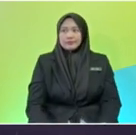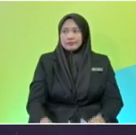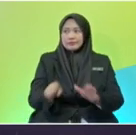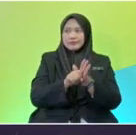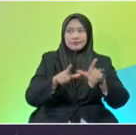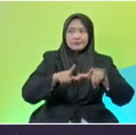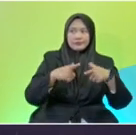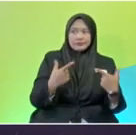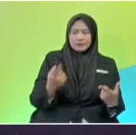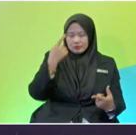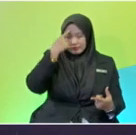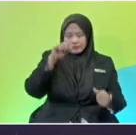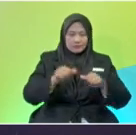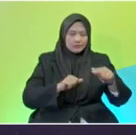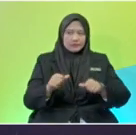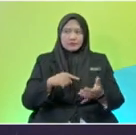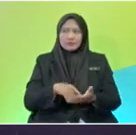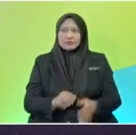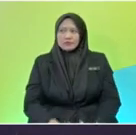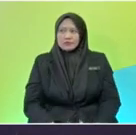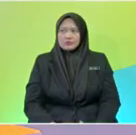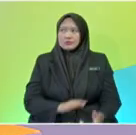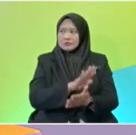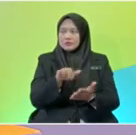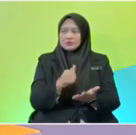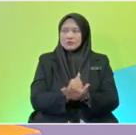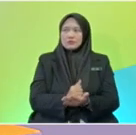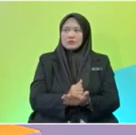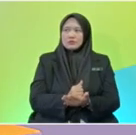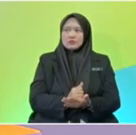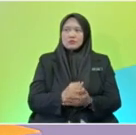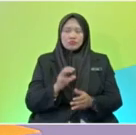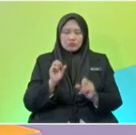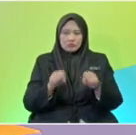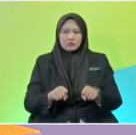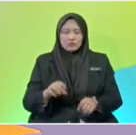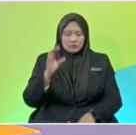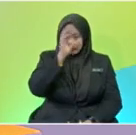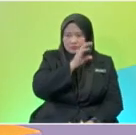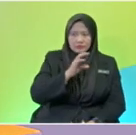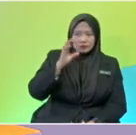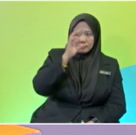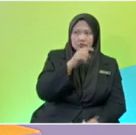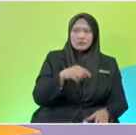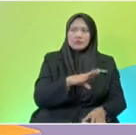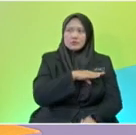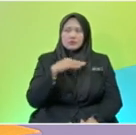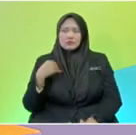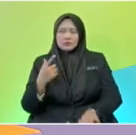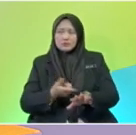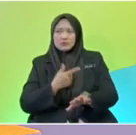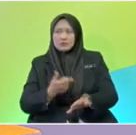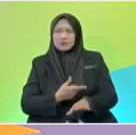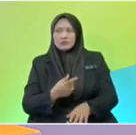di rumah Niko ibu bapak guru dan juga anak-anak mode biasa di luar sana boleh cari latihan-latihannya juga bahan-bahan yang